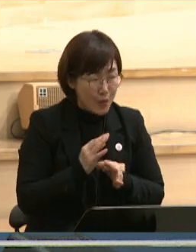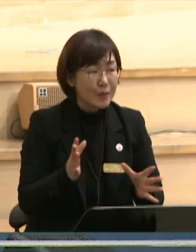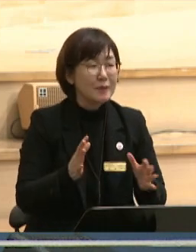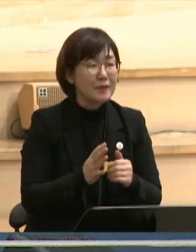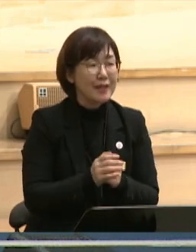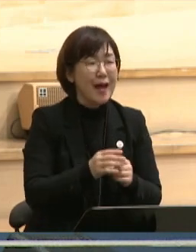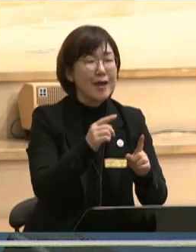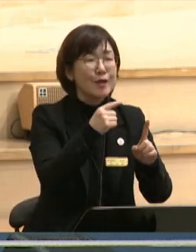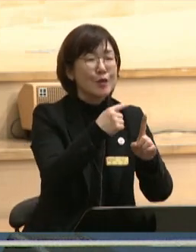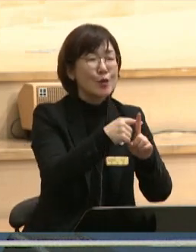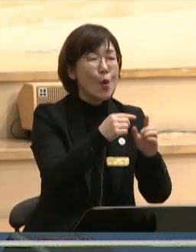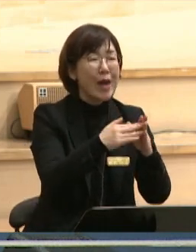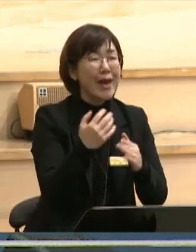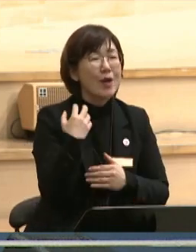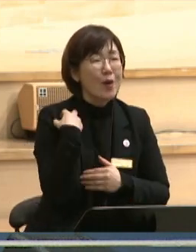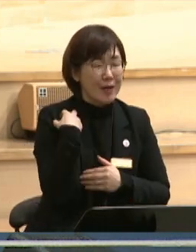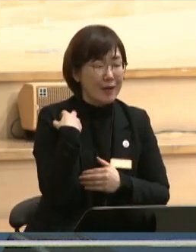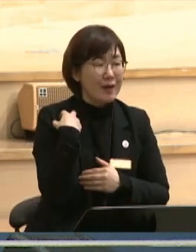교회는 위대합니다